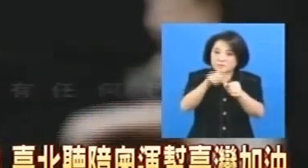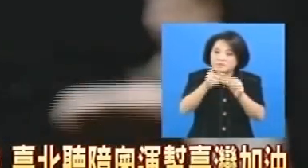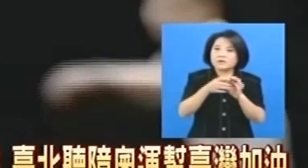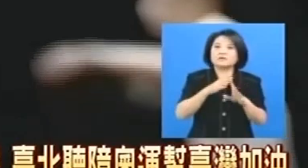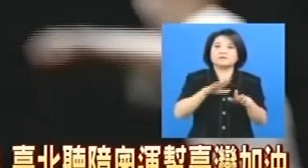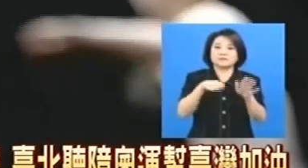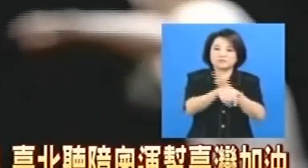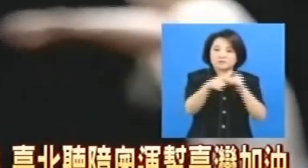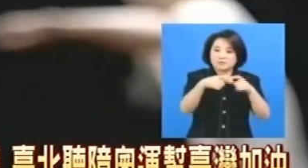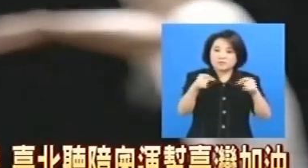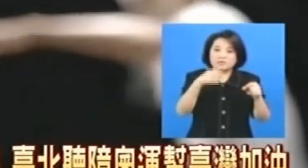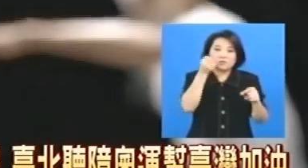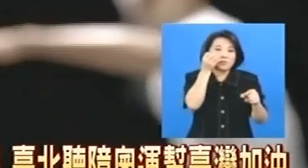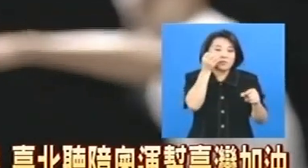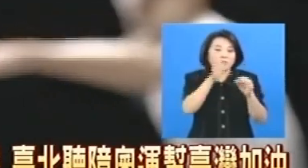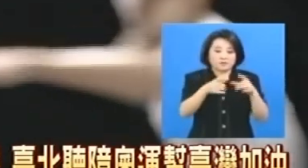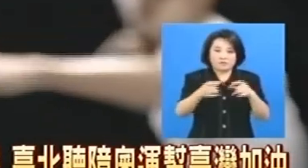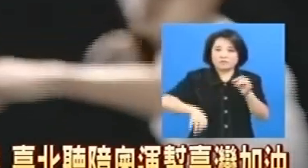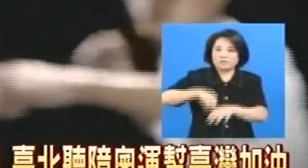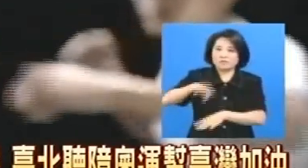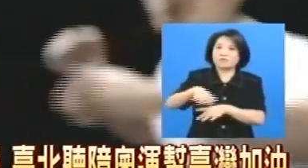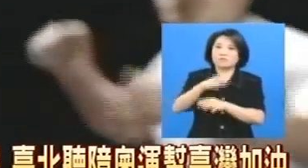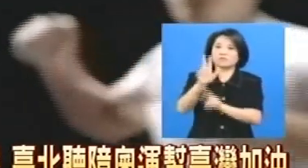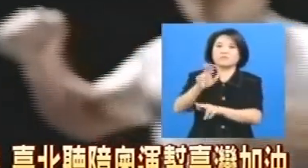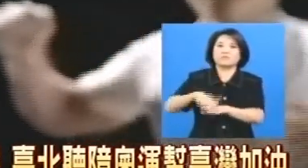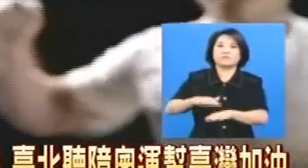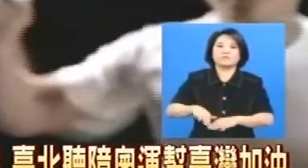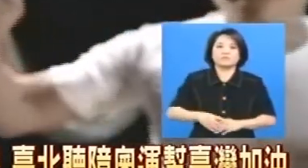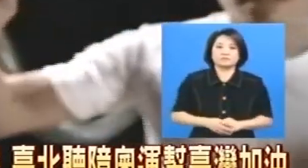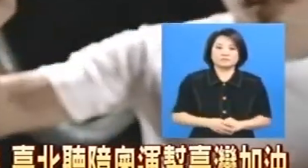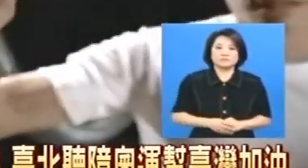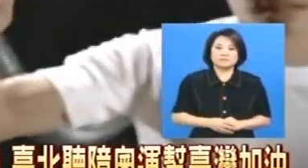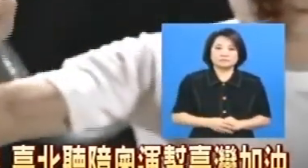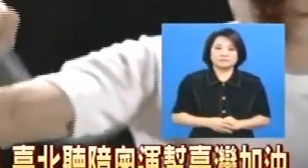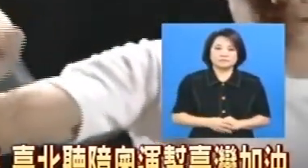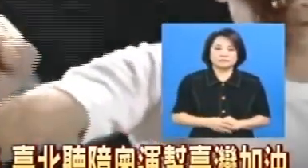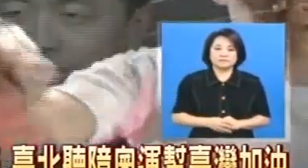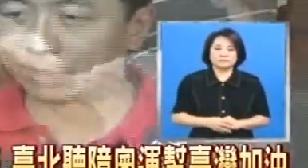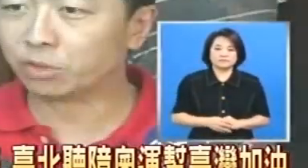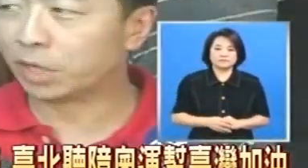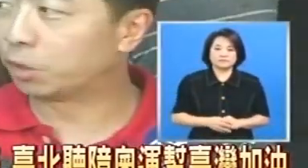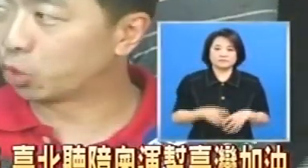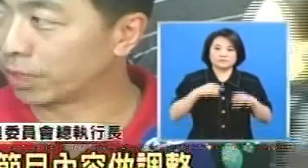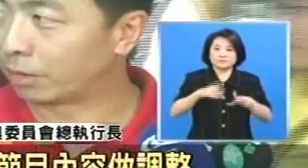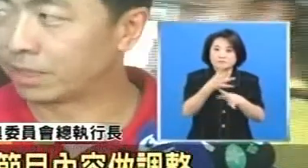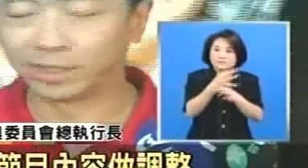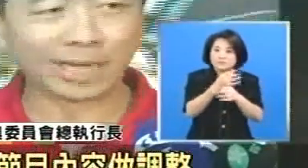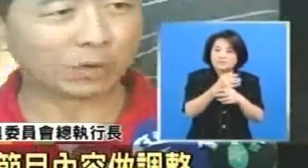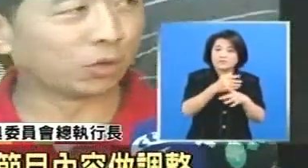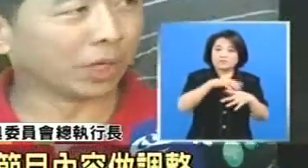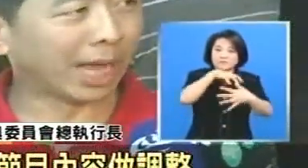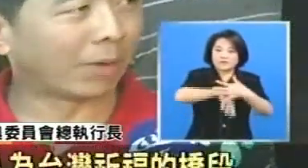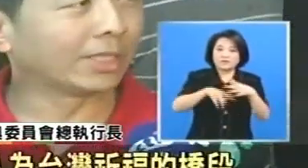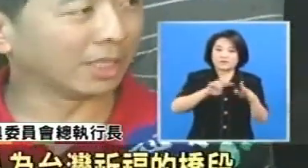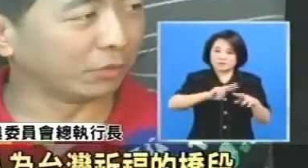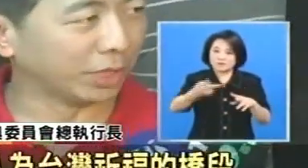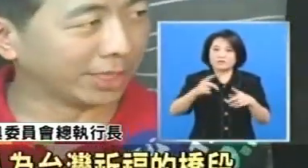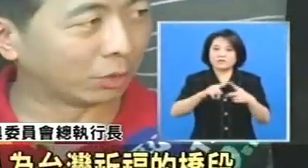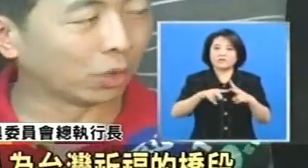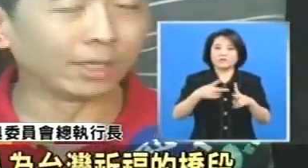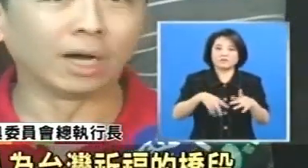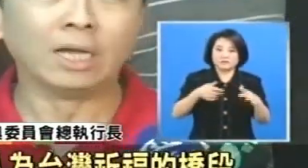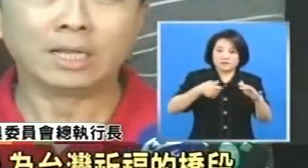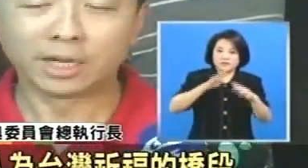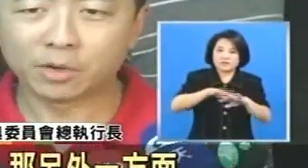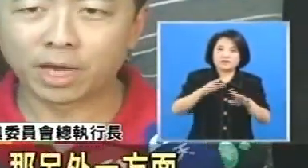奥的所有票券收入也要全部捐到八水灾的重建工程。 节目内容做调整，加入为台湾祈福的